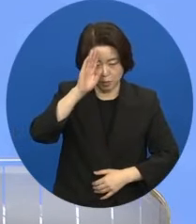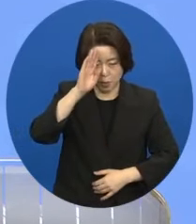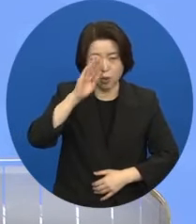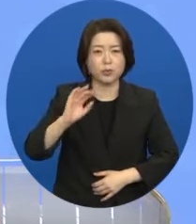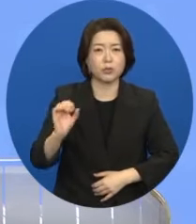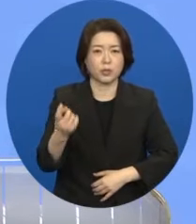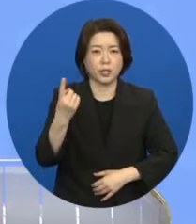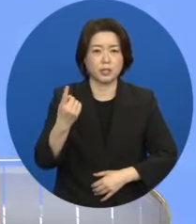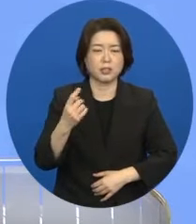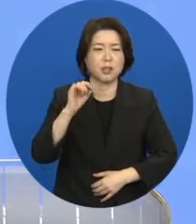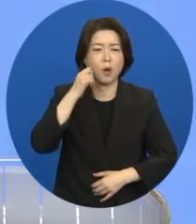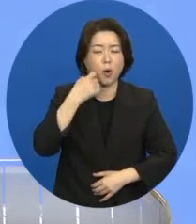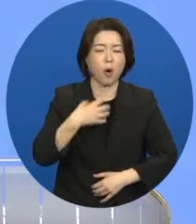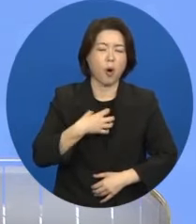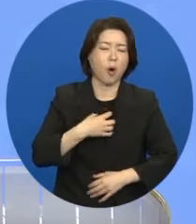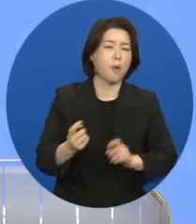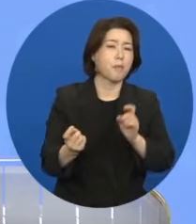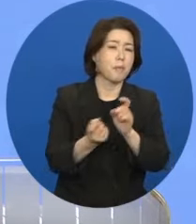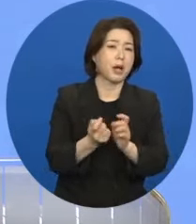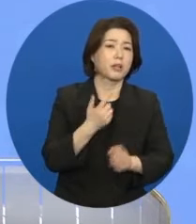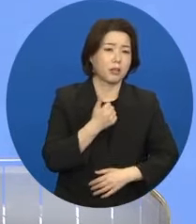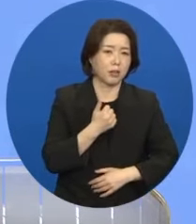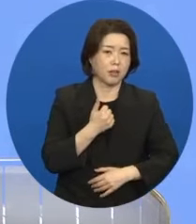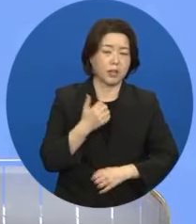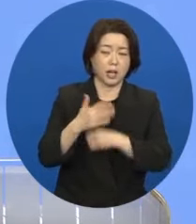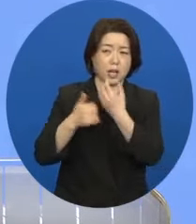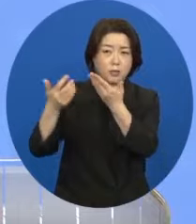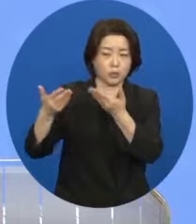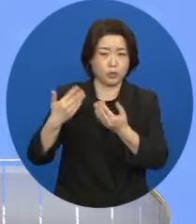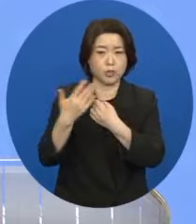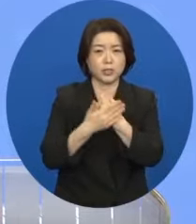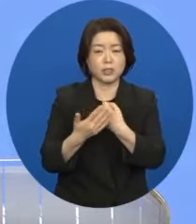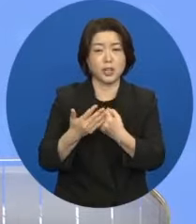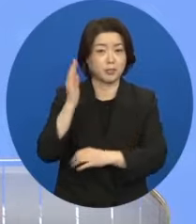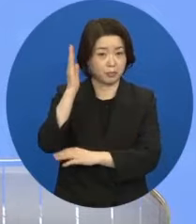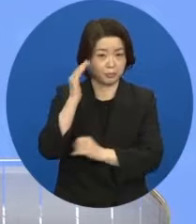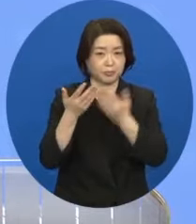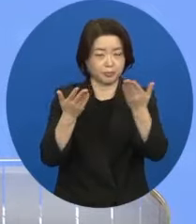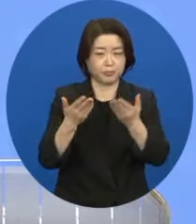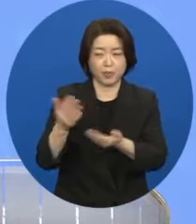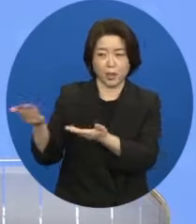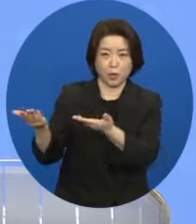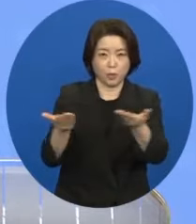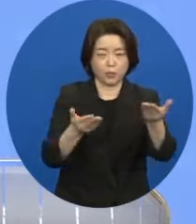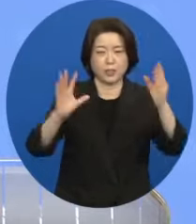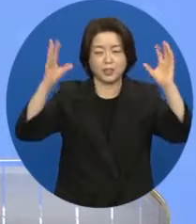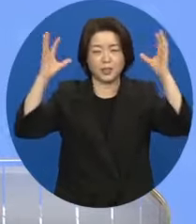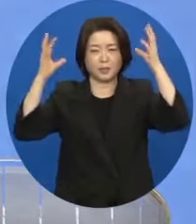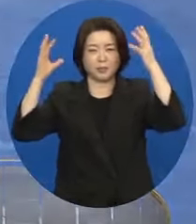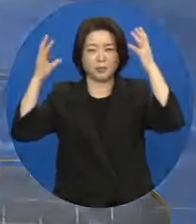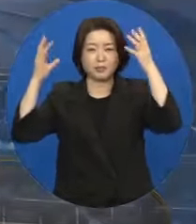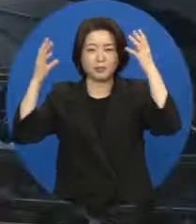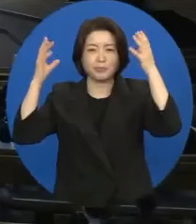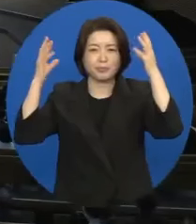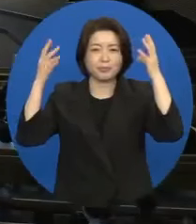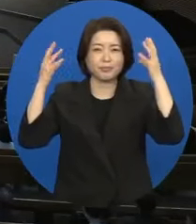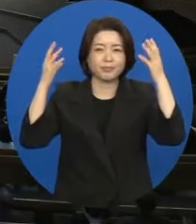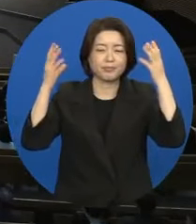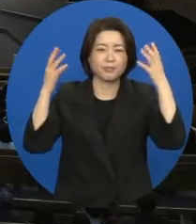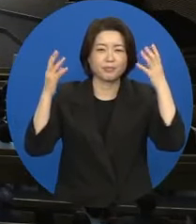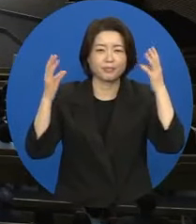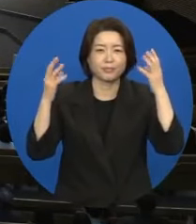참 어려운 위기 속에서 하나님께서 주신 은혜를 나눠 주실 텐데 우리 나오실 때 박수로 맞이해 주시길 바랍니다